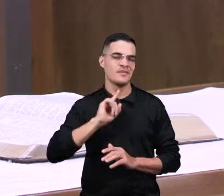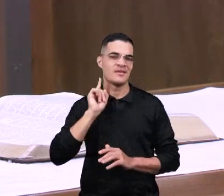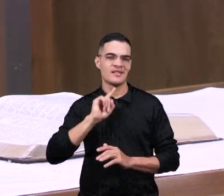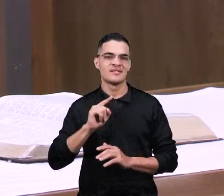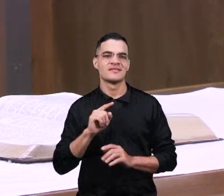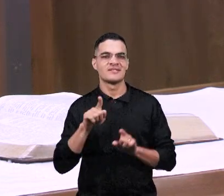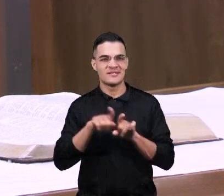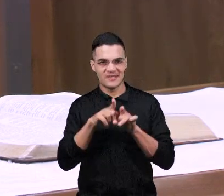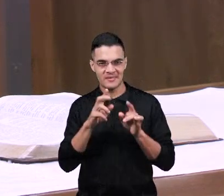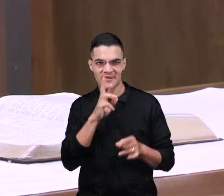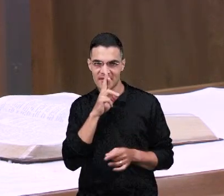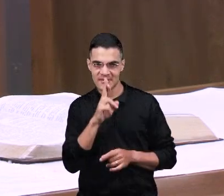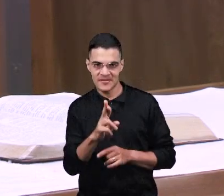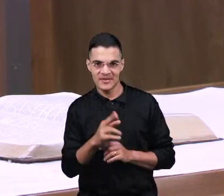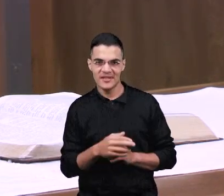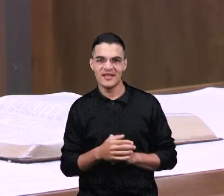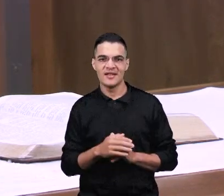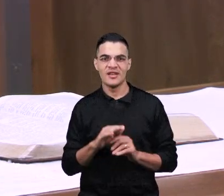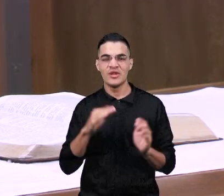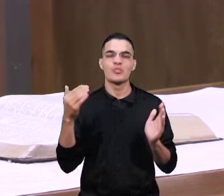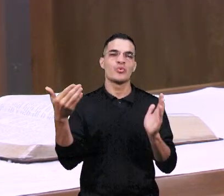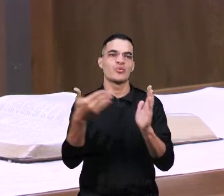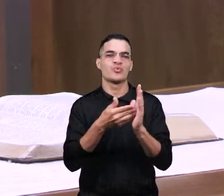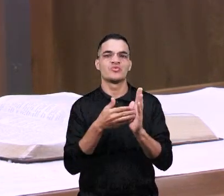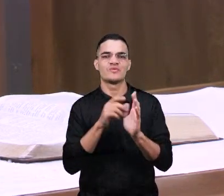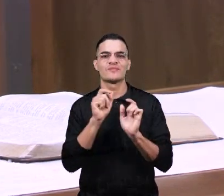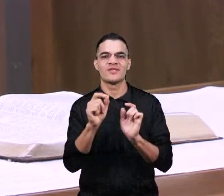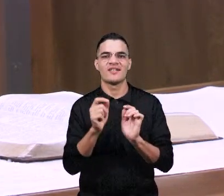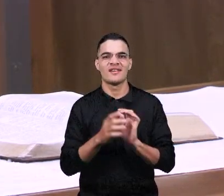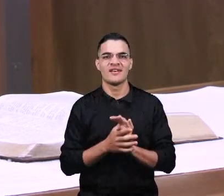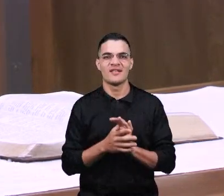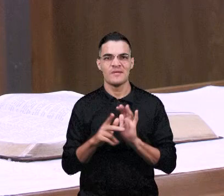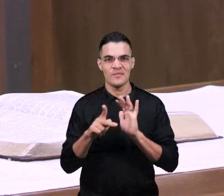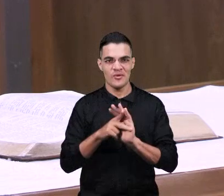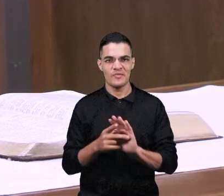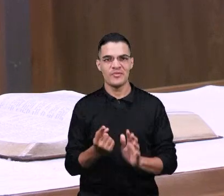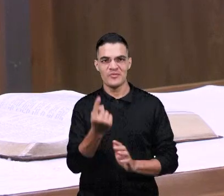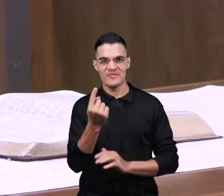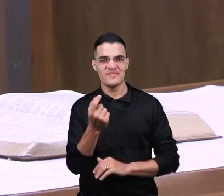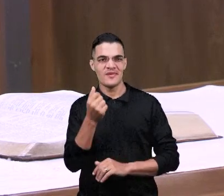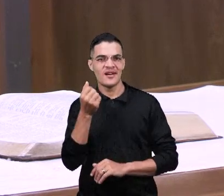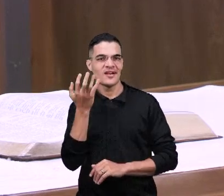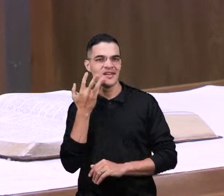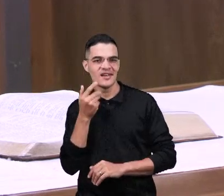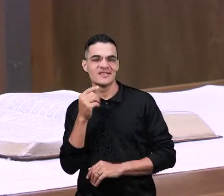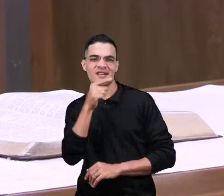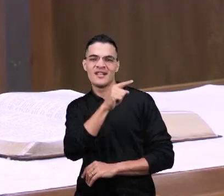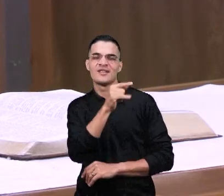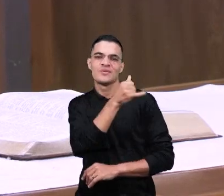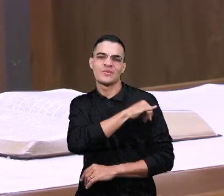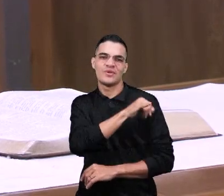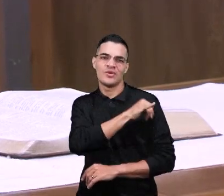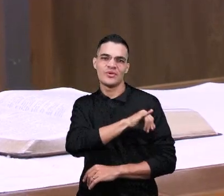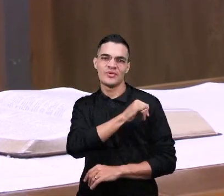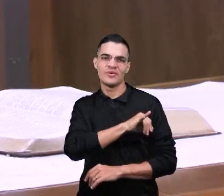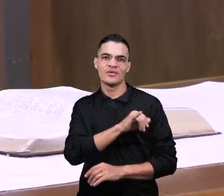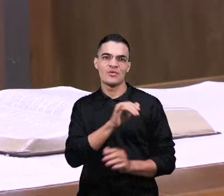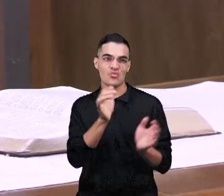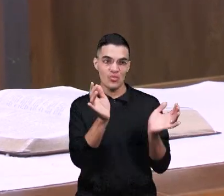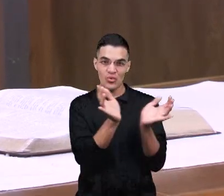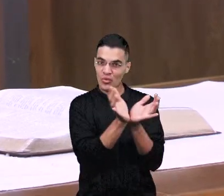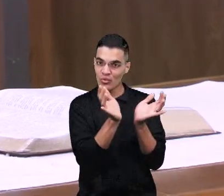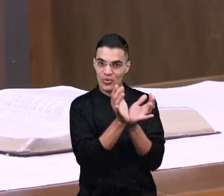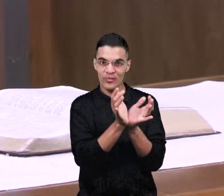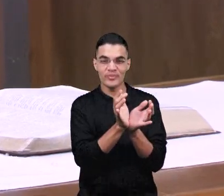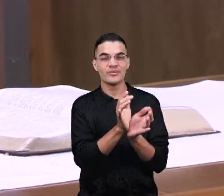classe d'intermédiaire de l'église de Lajinha, en Minas Gerais. Et finalement, l'autre enfant qui est de Rio de Janeiro, c'est un groupe